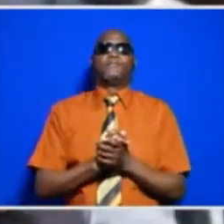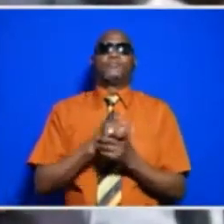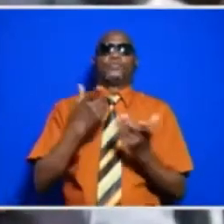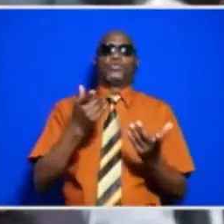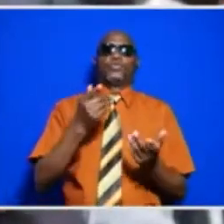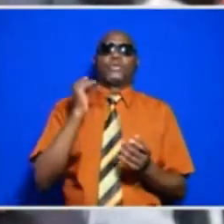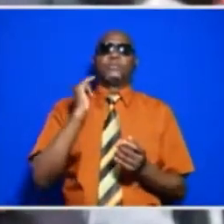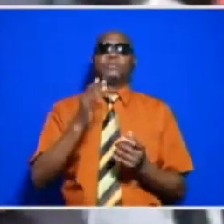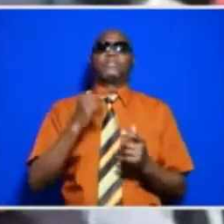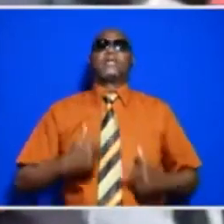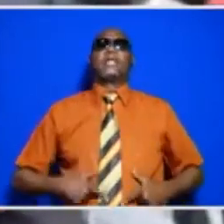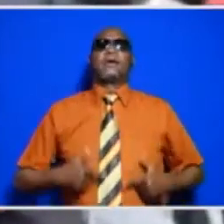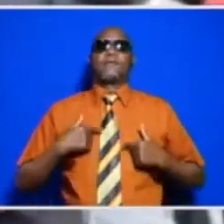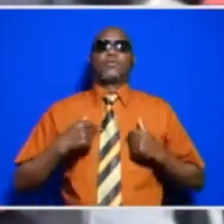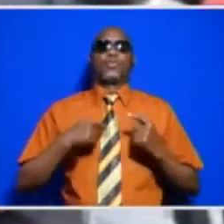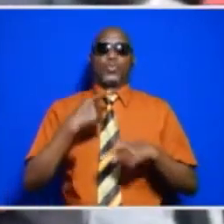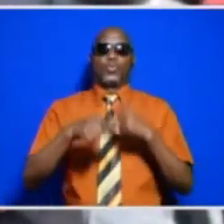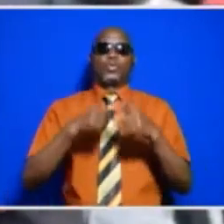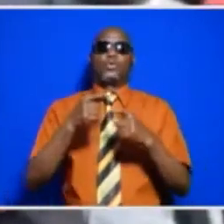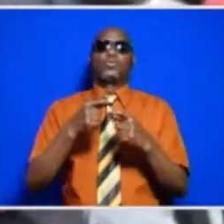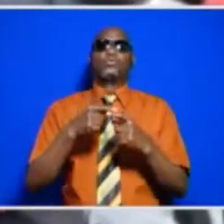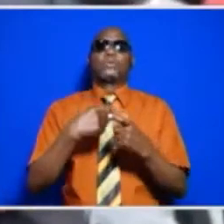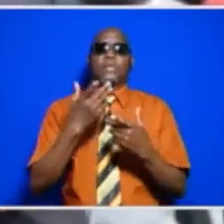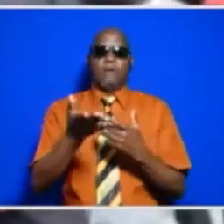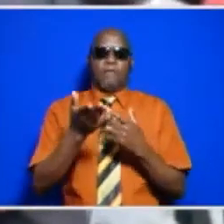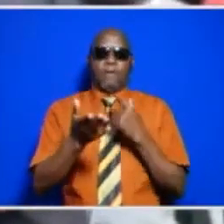maisha inaendelea kuzidi.